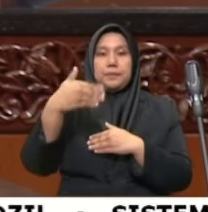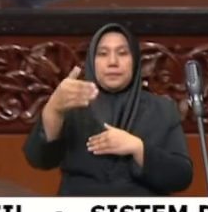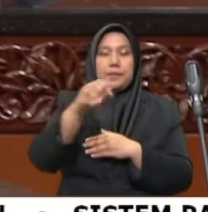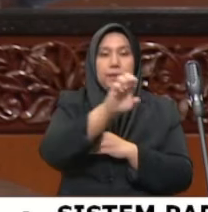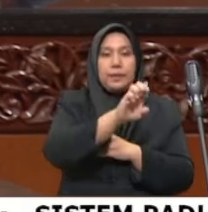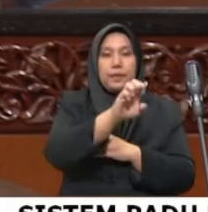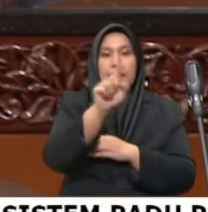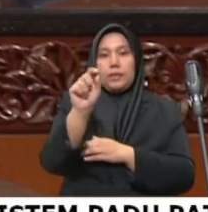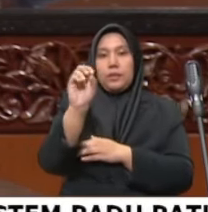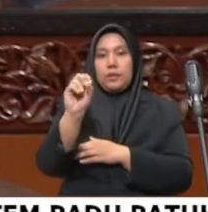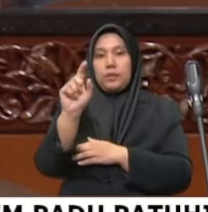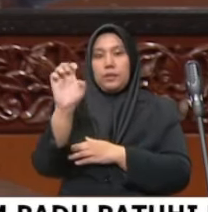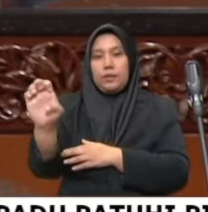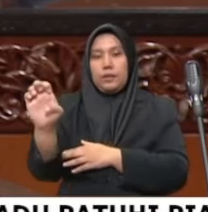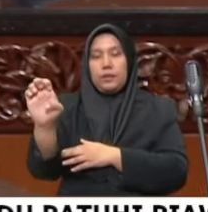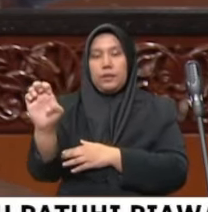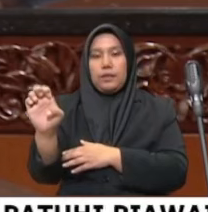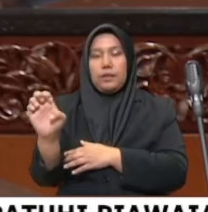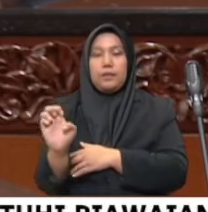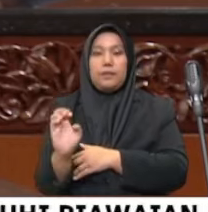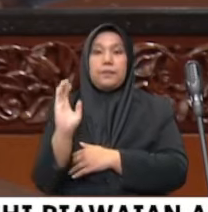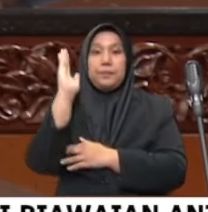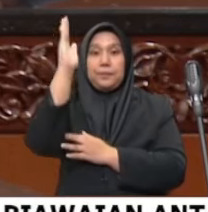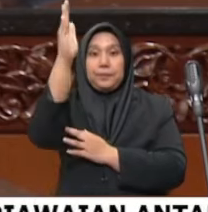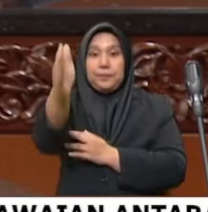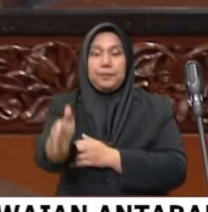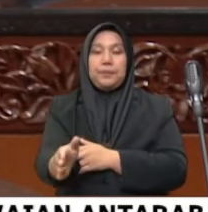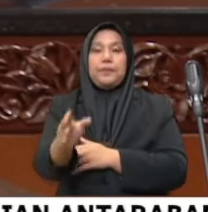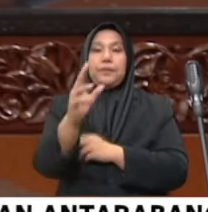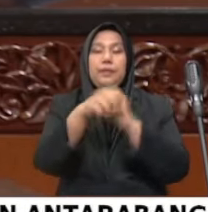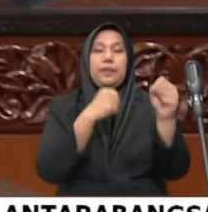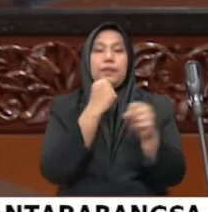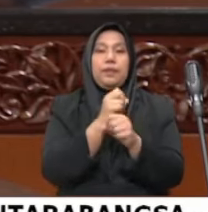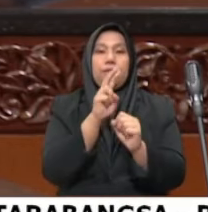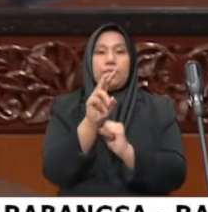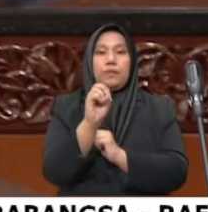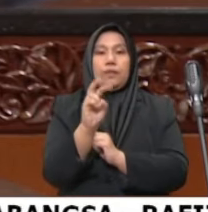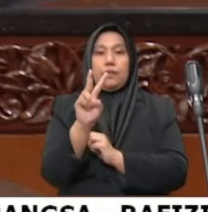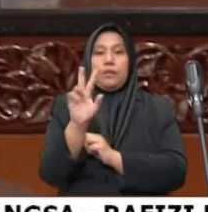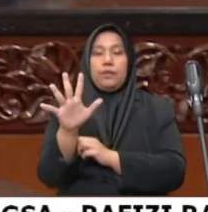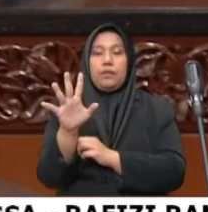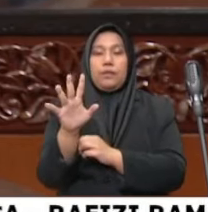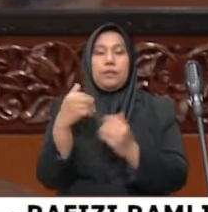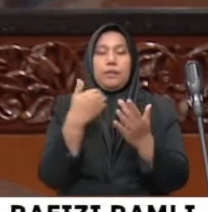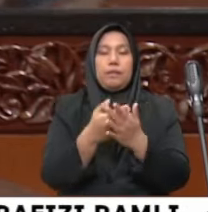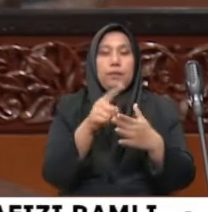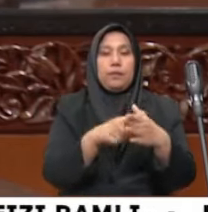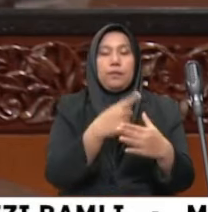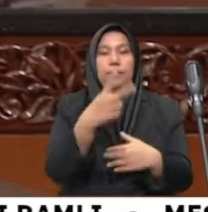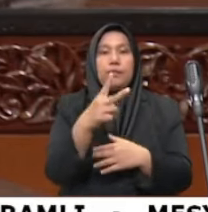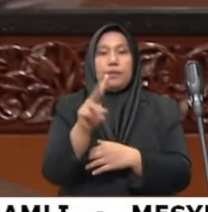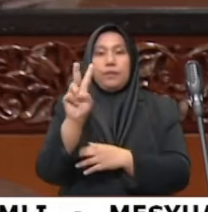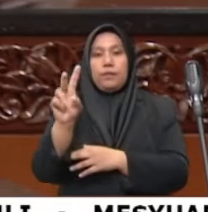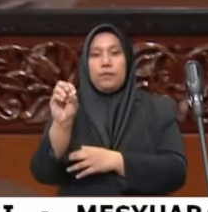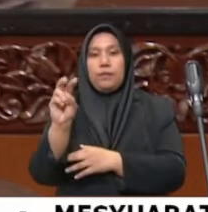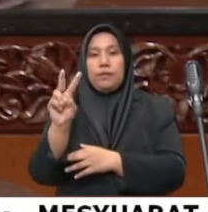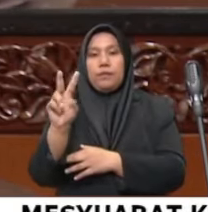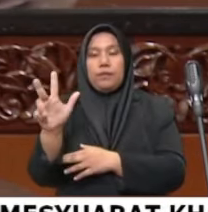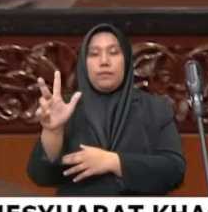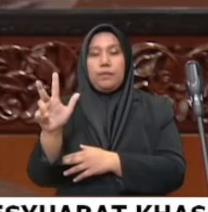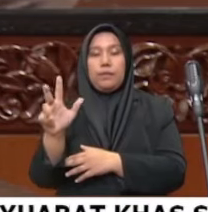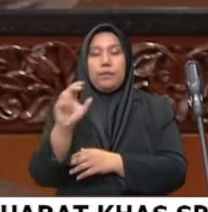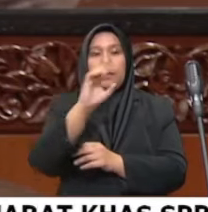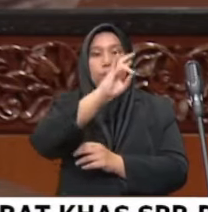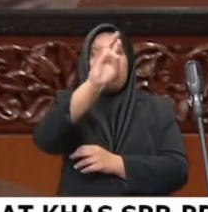E2E menjelang tahun 2025. Sehingga Disember 2023, sebanyak